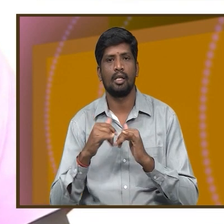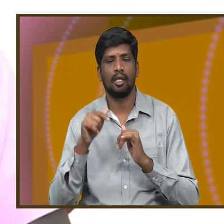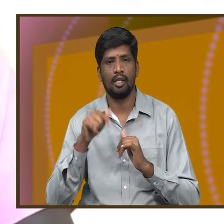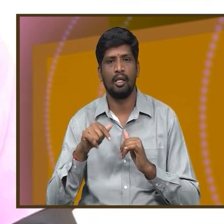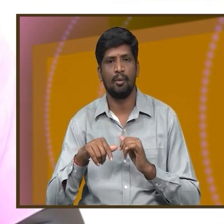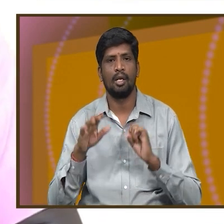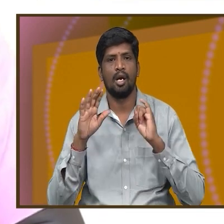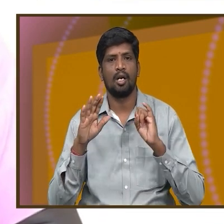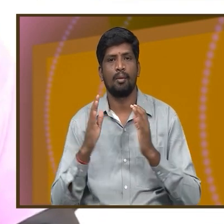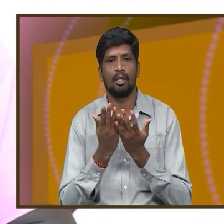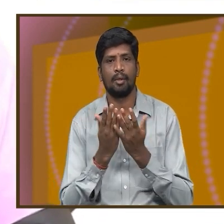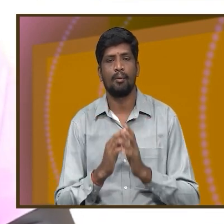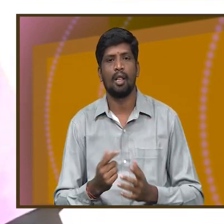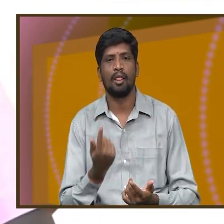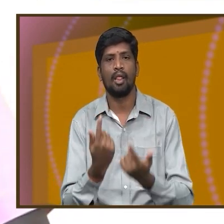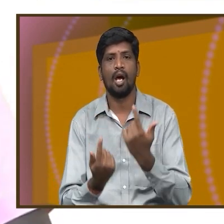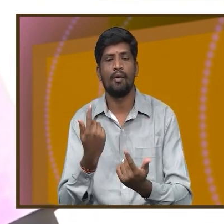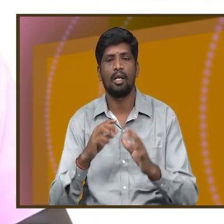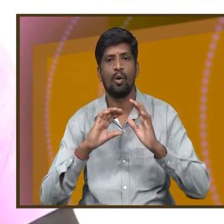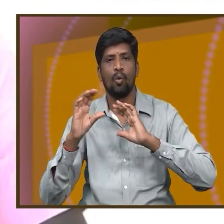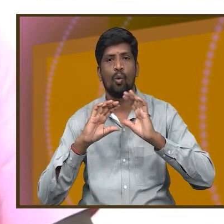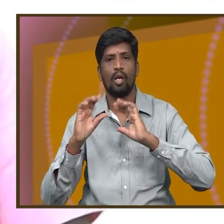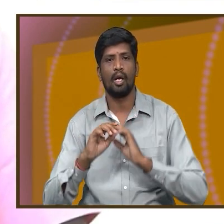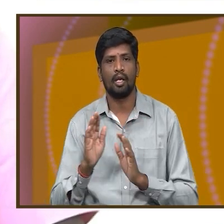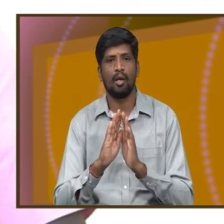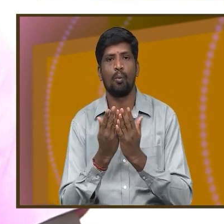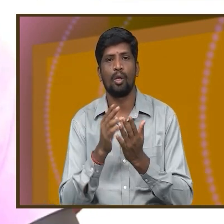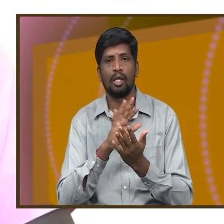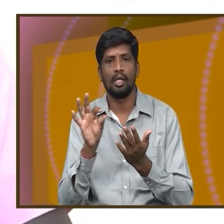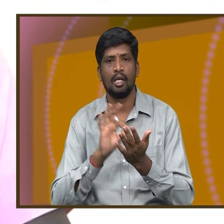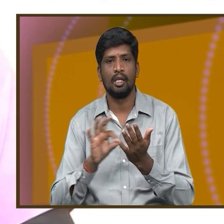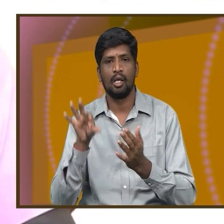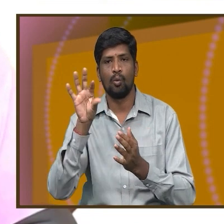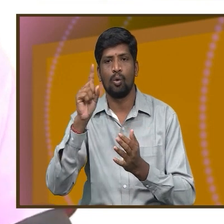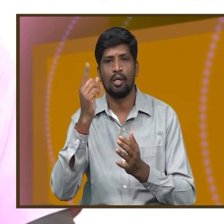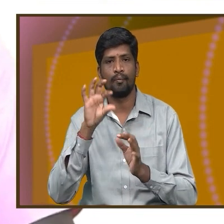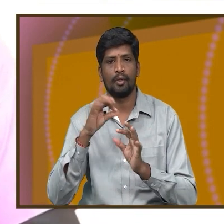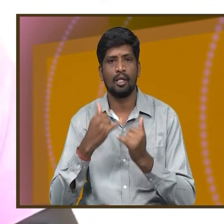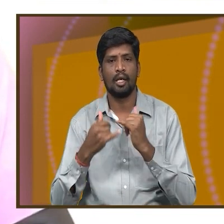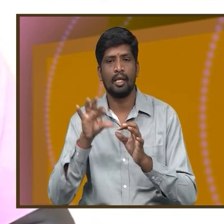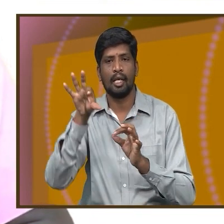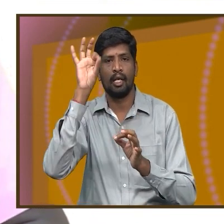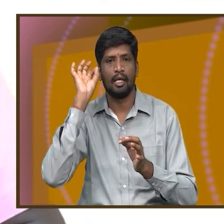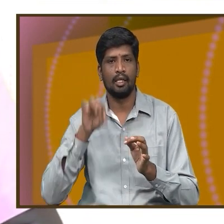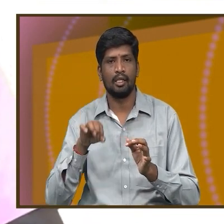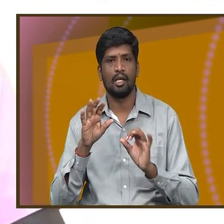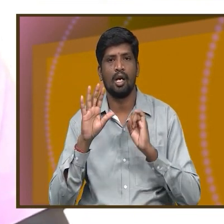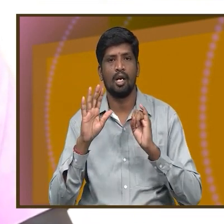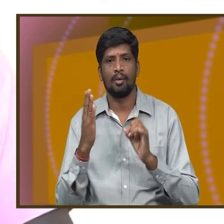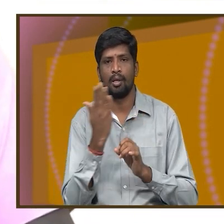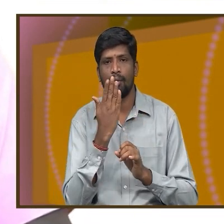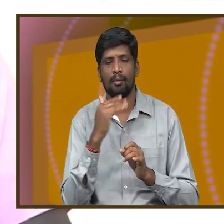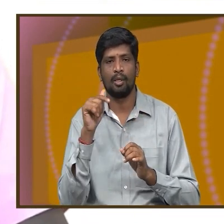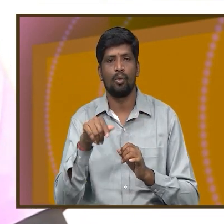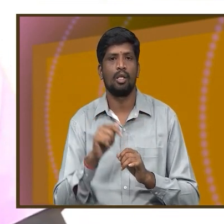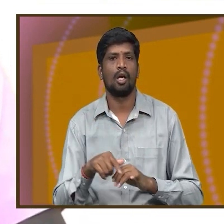தான் வந்து நம்ம தாவரங்களின் உரையாடல் என்னும் நூல் தொகுப்பிலிருந்து ஒரு அற்புதமான ஒரு சிறுகதை, பாதம்